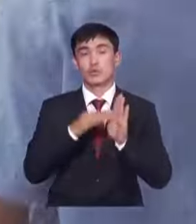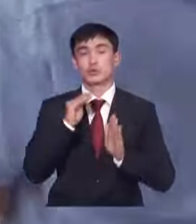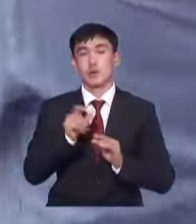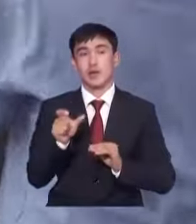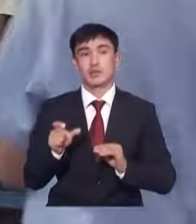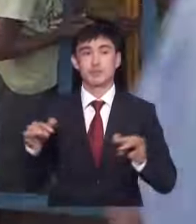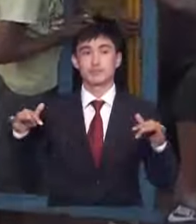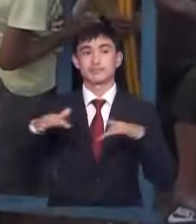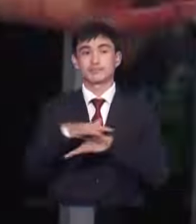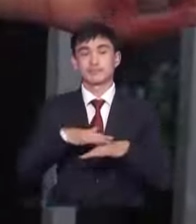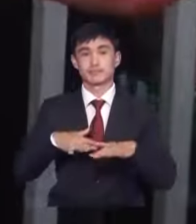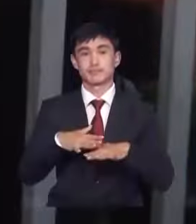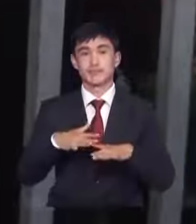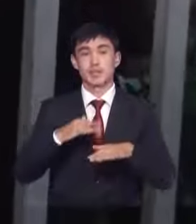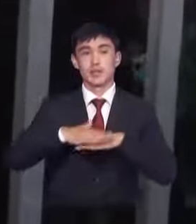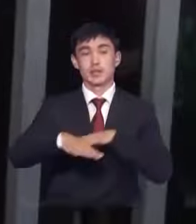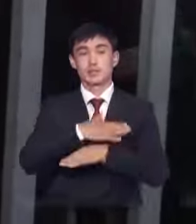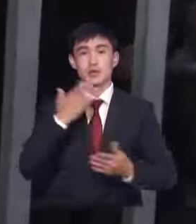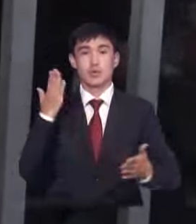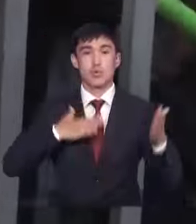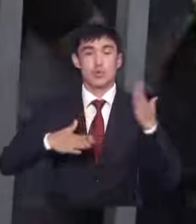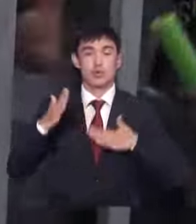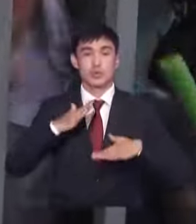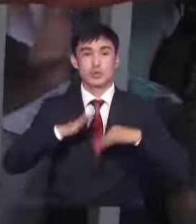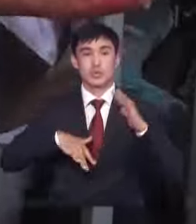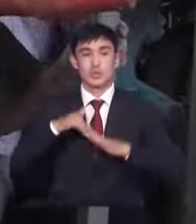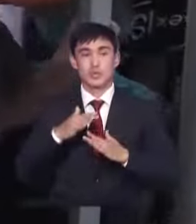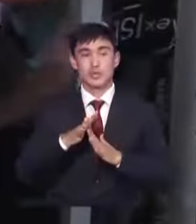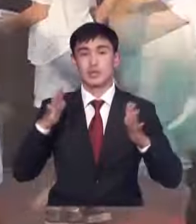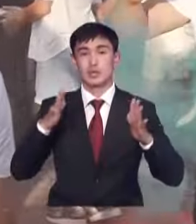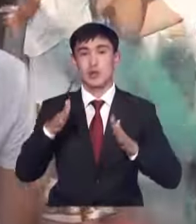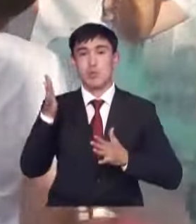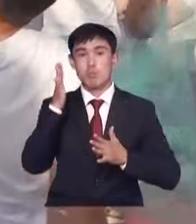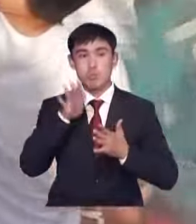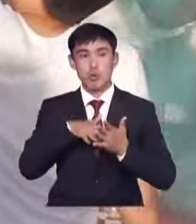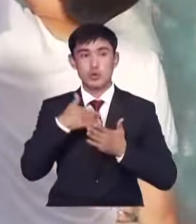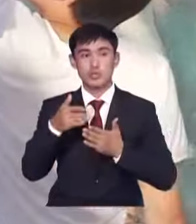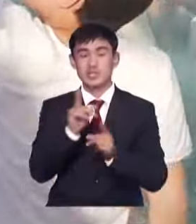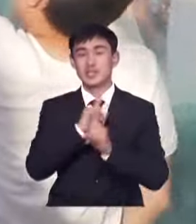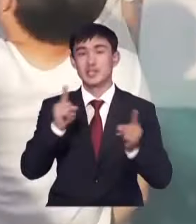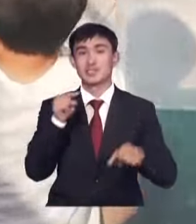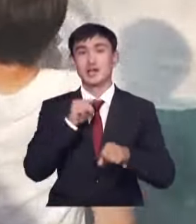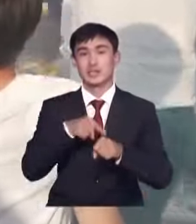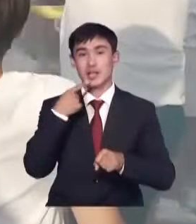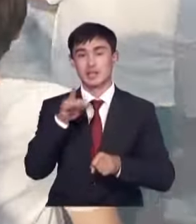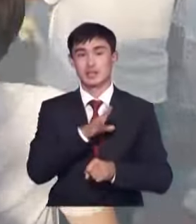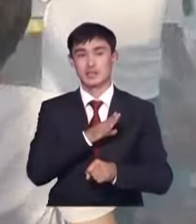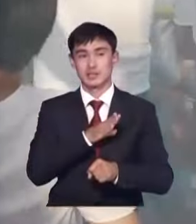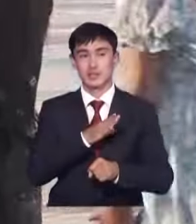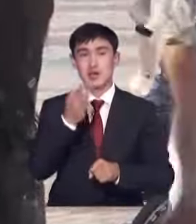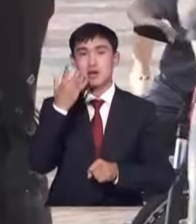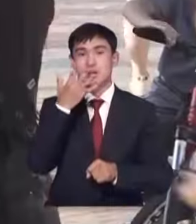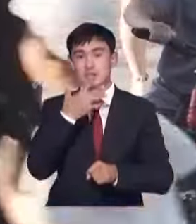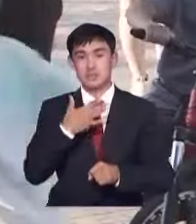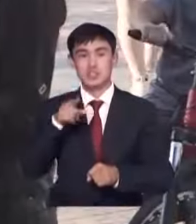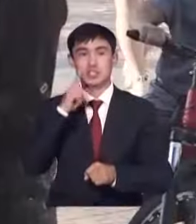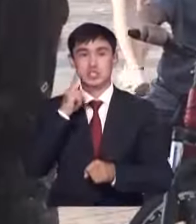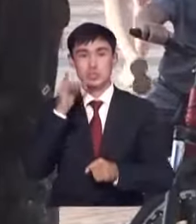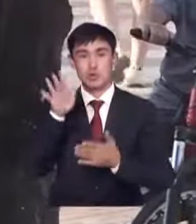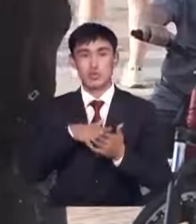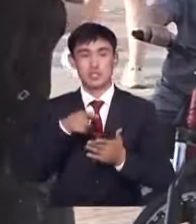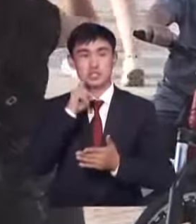адамның басын қосты. Алаңда әбден көңіл көтергендер әсіресе бояу шашудан ерекше әсер алғанын айтады. Қызылды жасылды түске